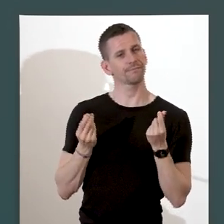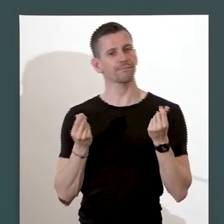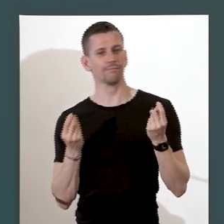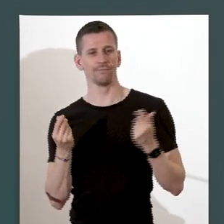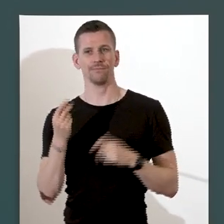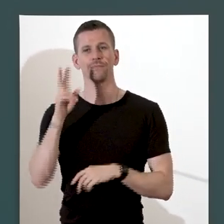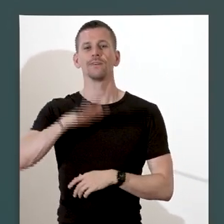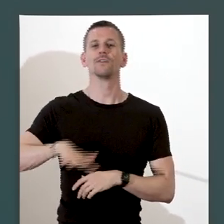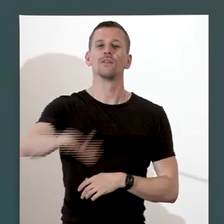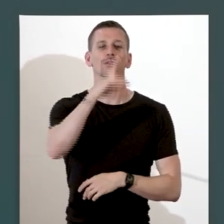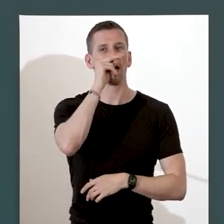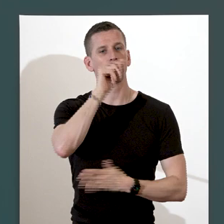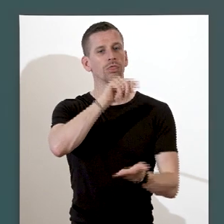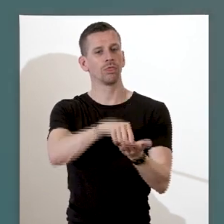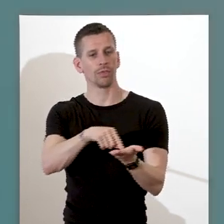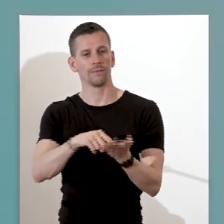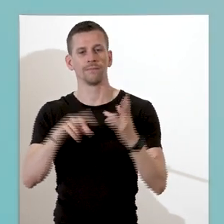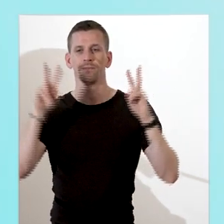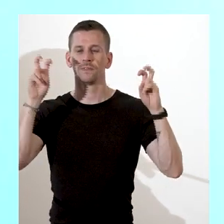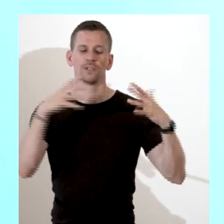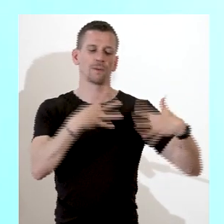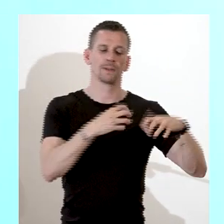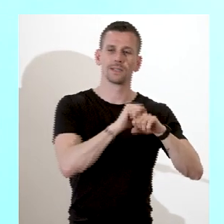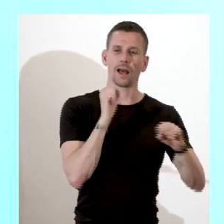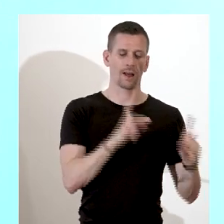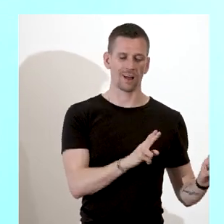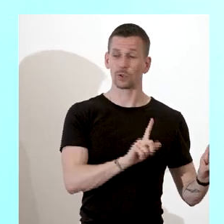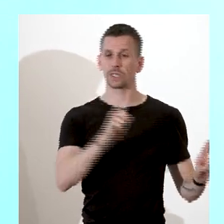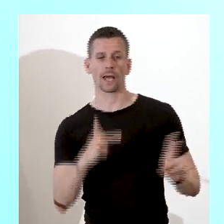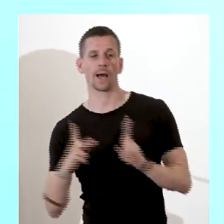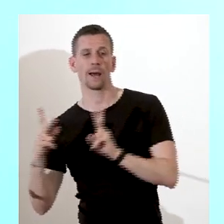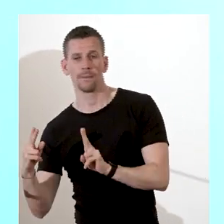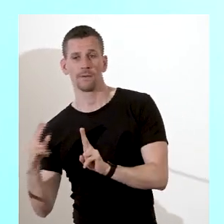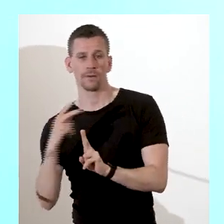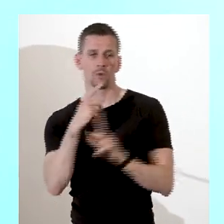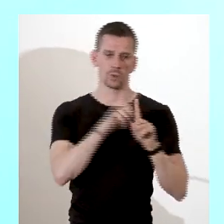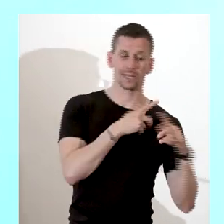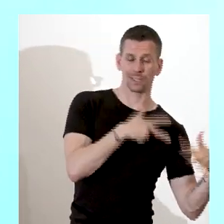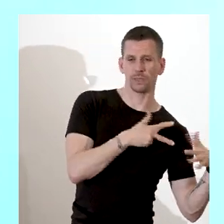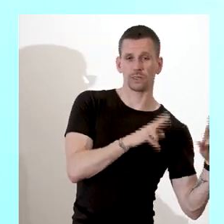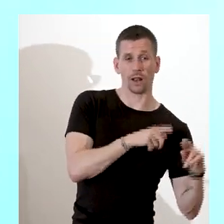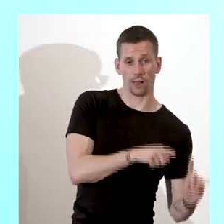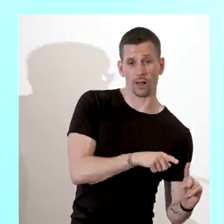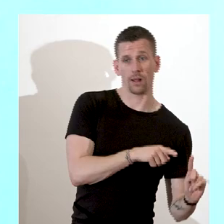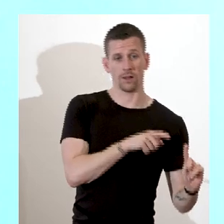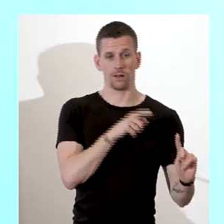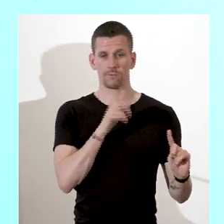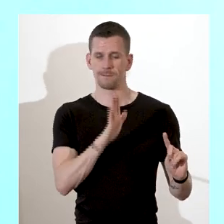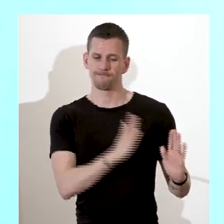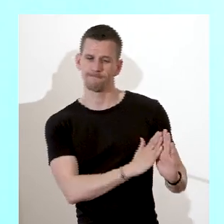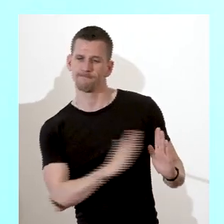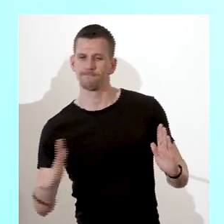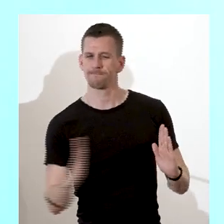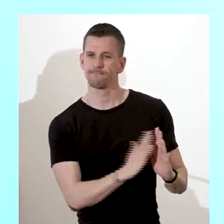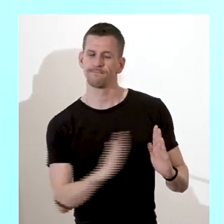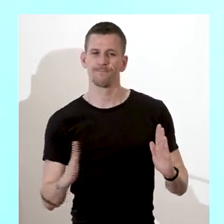dans la deuxième moitié du XVIIIe siècle, face aux voix qui commencent à s'élever contre cette pratique, voix, il est vrai, peu audible